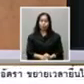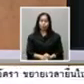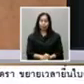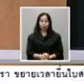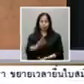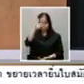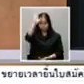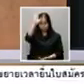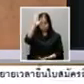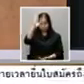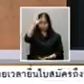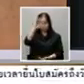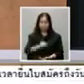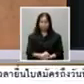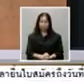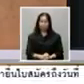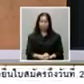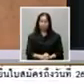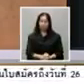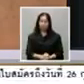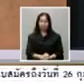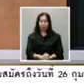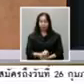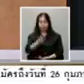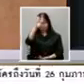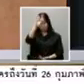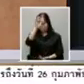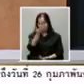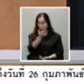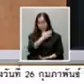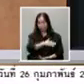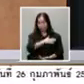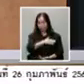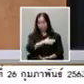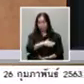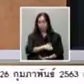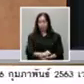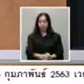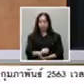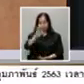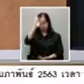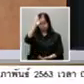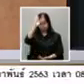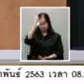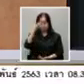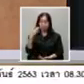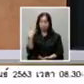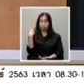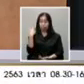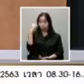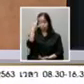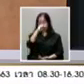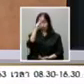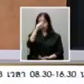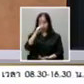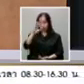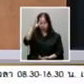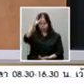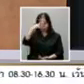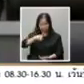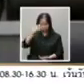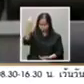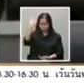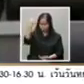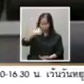ครับคืออย่างนี้ครับตรงประเด็นมากๆครับท่านขอใจเย็นๆครับท่านประธานครับ ท่านประธานครับ คือเมื่อคืนนี้ ผมประท้วงก่อนครับท่านครับ